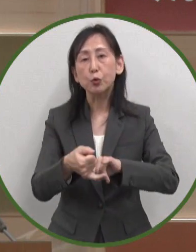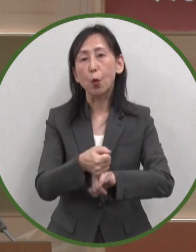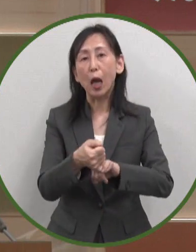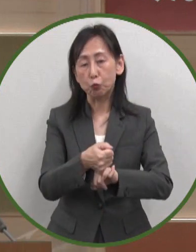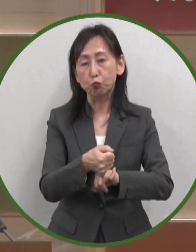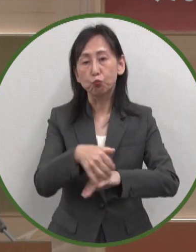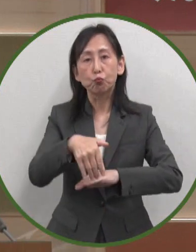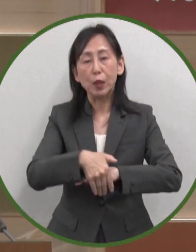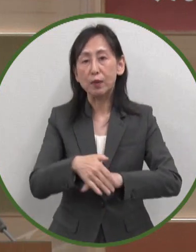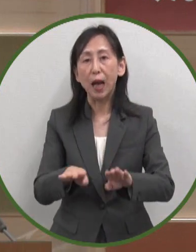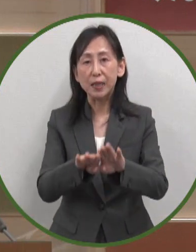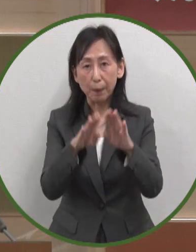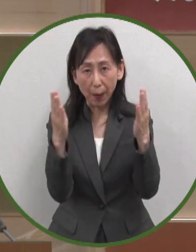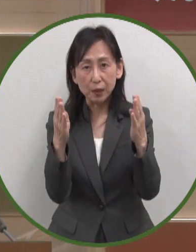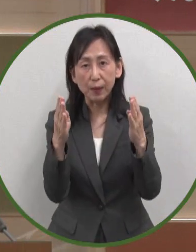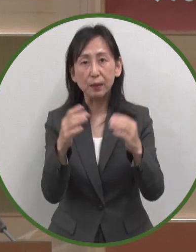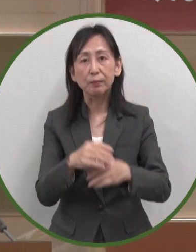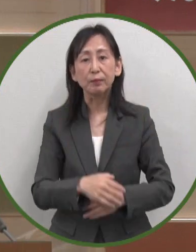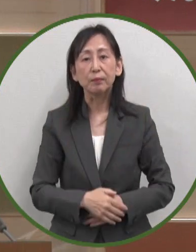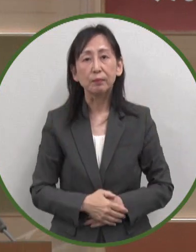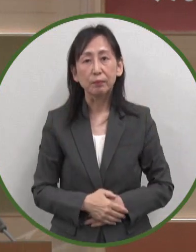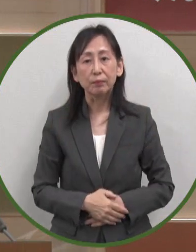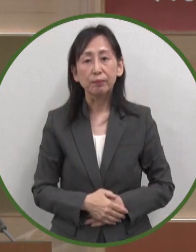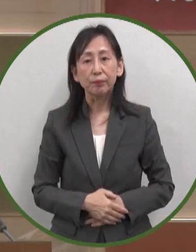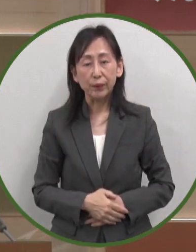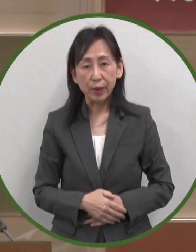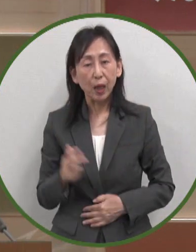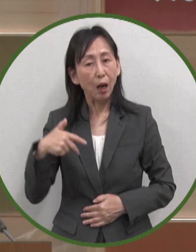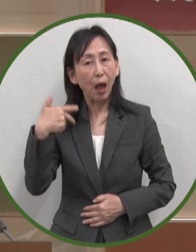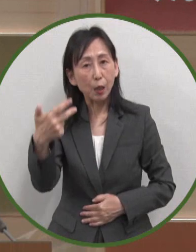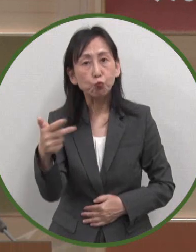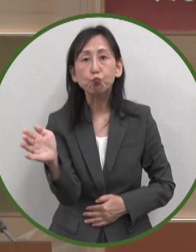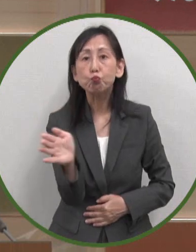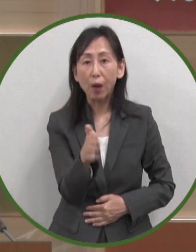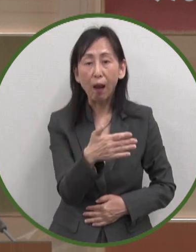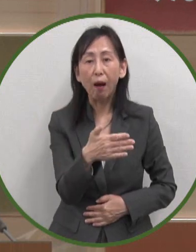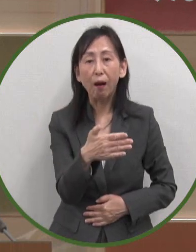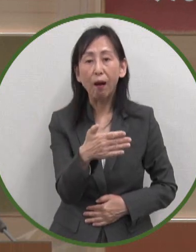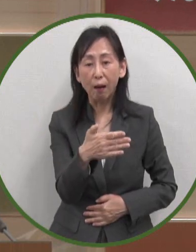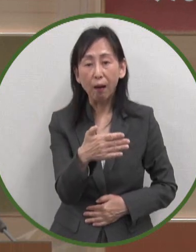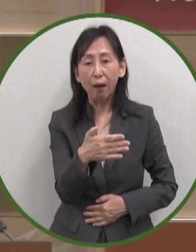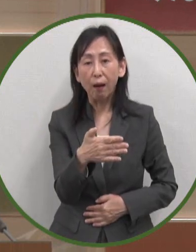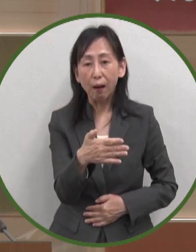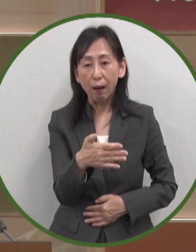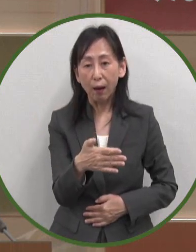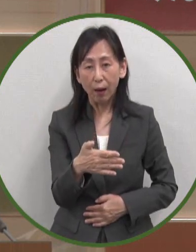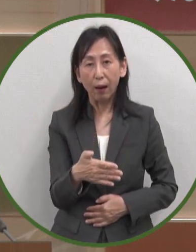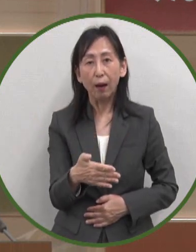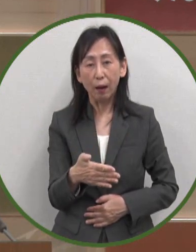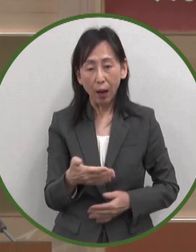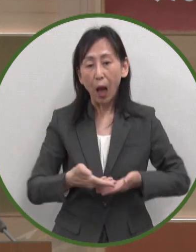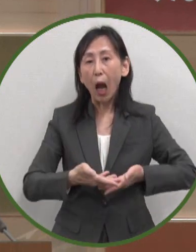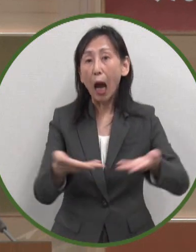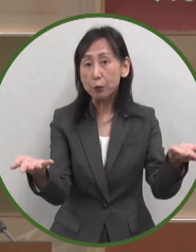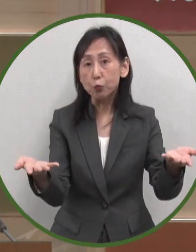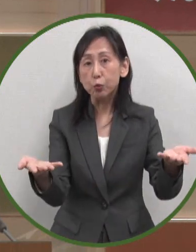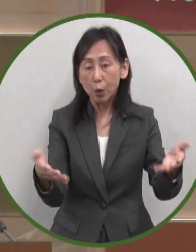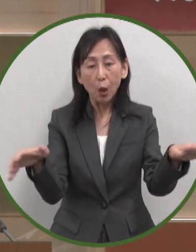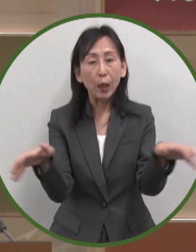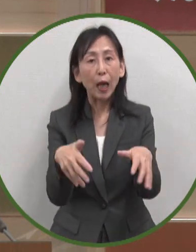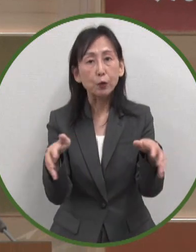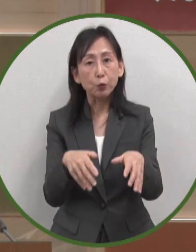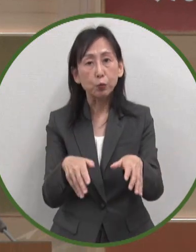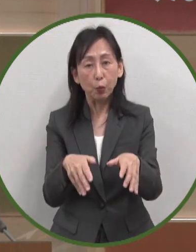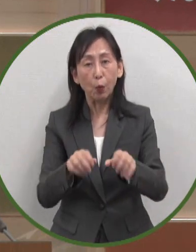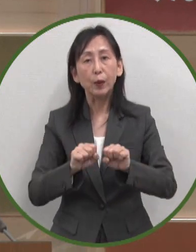て、すぐにあのかあの翌週からですね開始を始めるっていうか、あの配布と開始を始めるっていう、